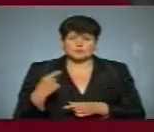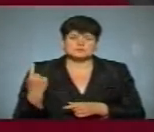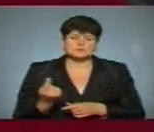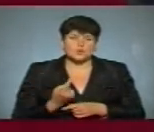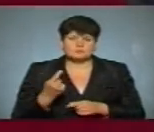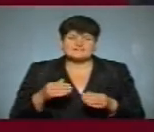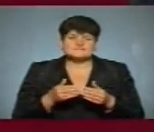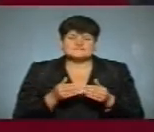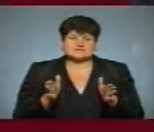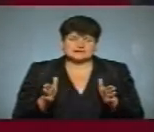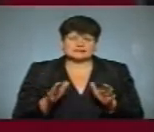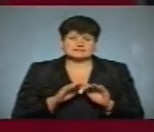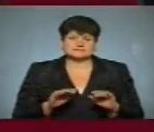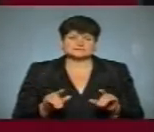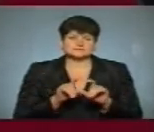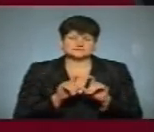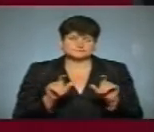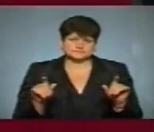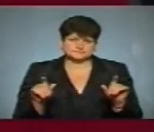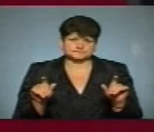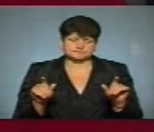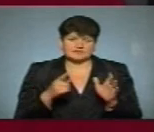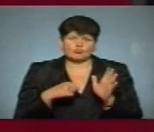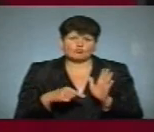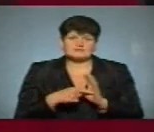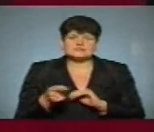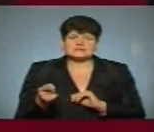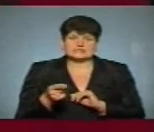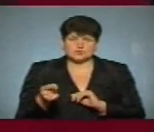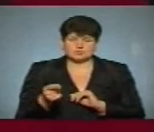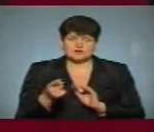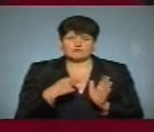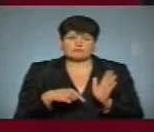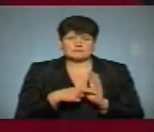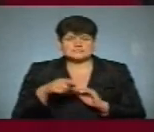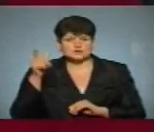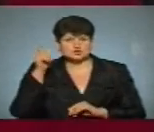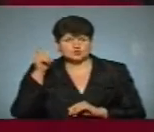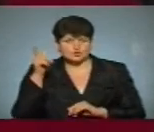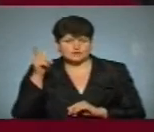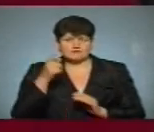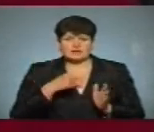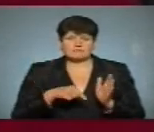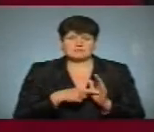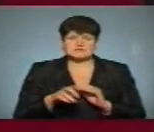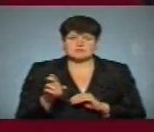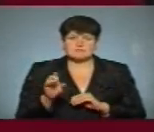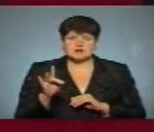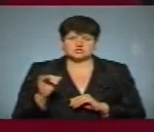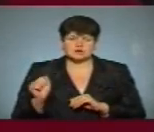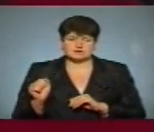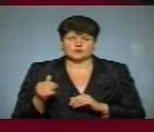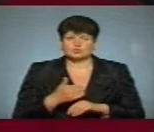області відкрилися дошкільні навчальні заклади у місті Тернополі, у місті Чорткові та місті Бережанах.